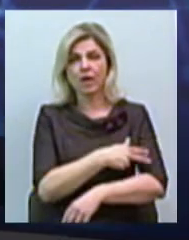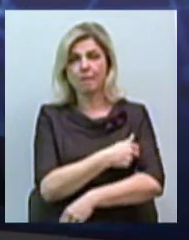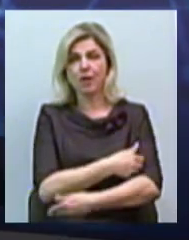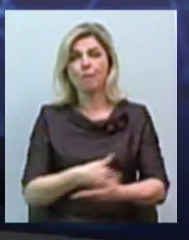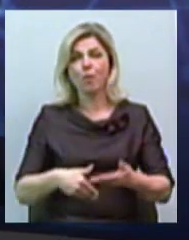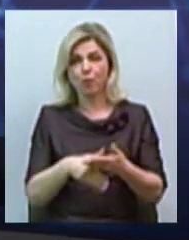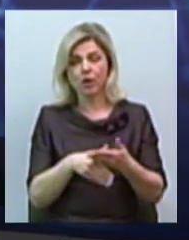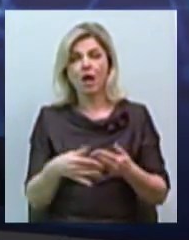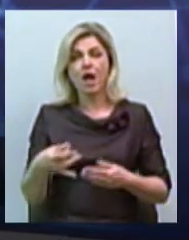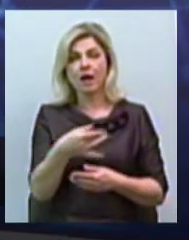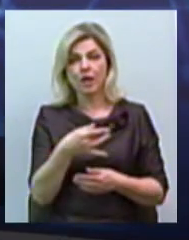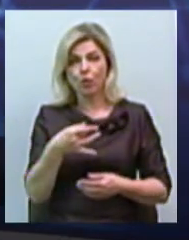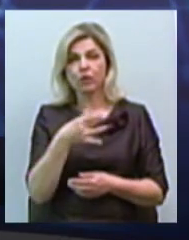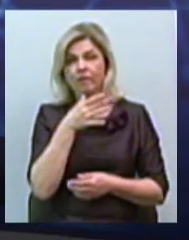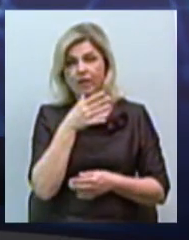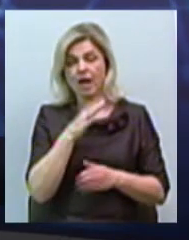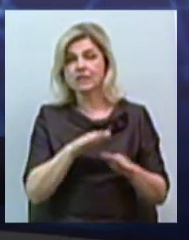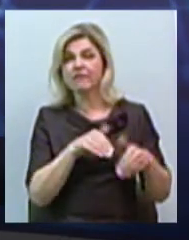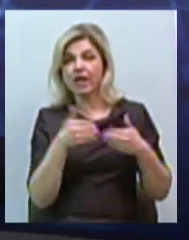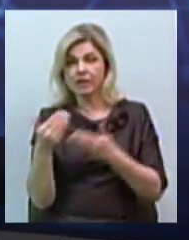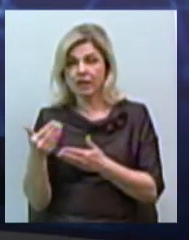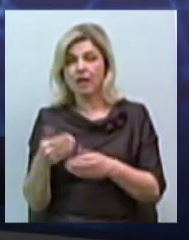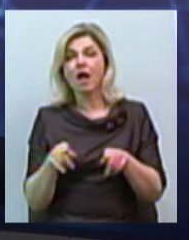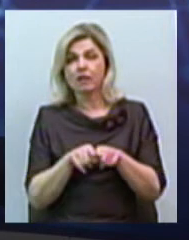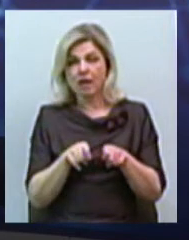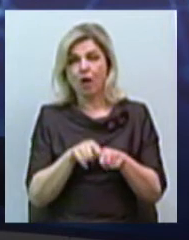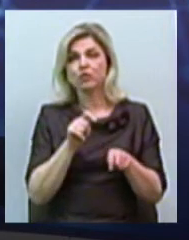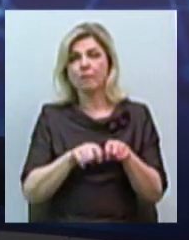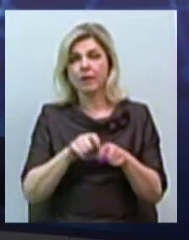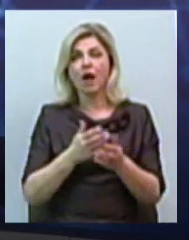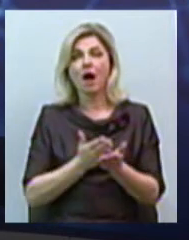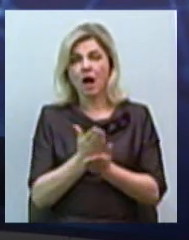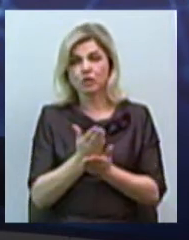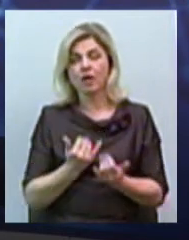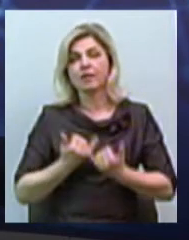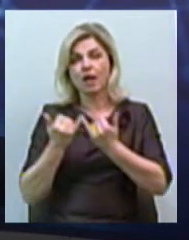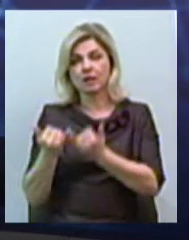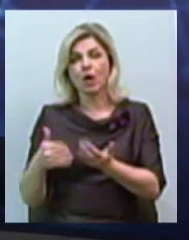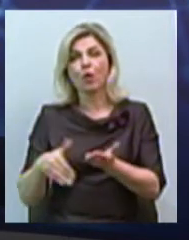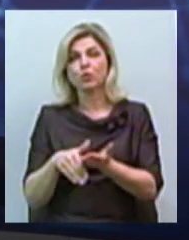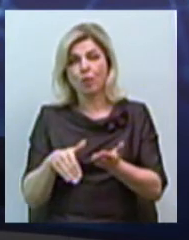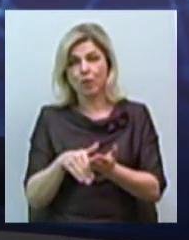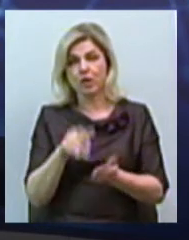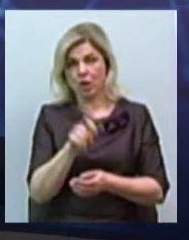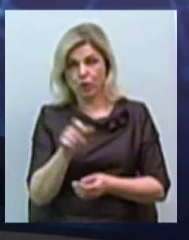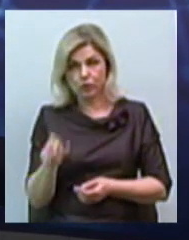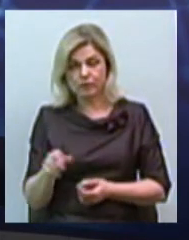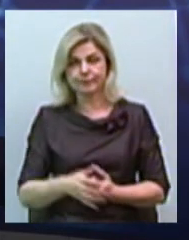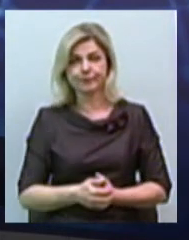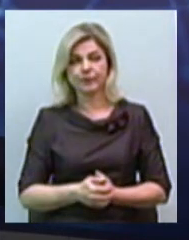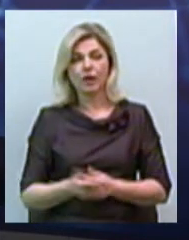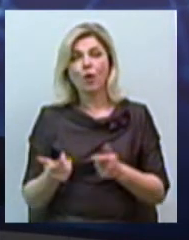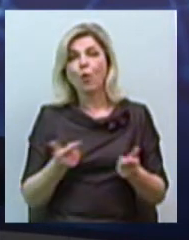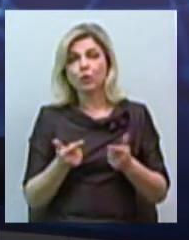районі під час звернення. Також перевірено якість надання антирабічної допомоги населенню району.